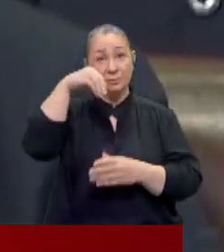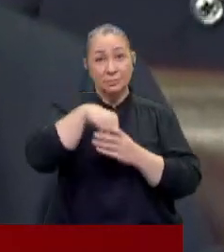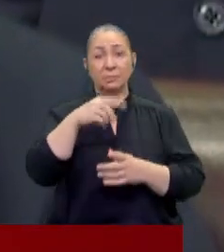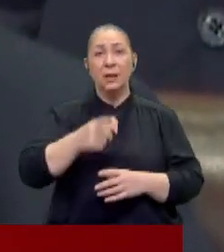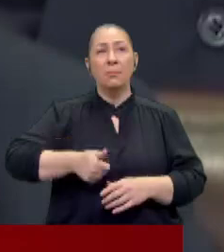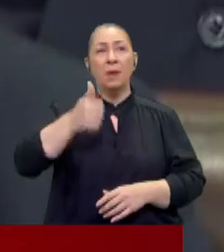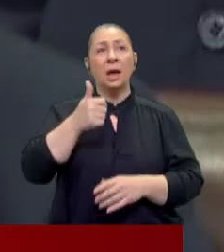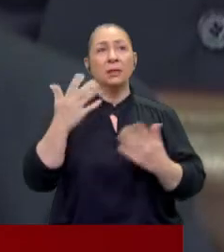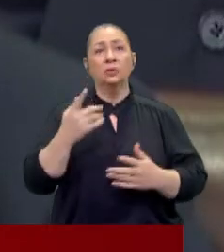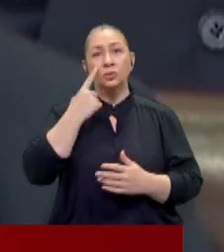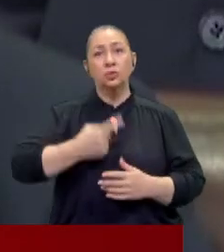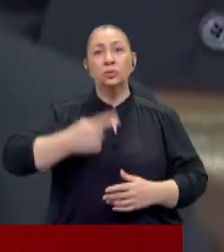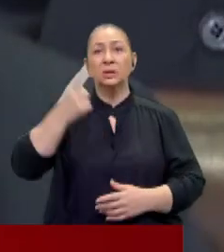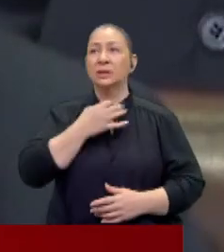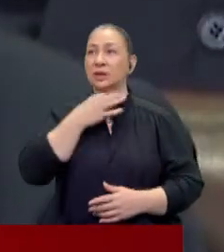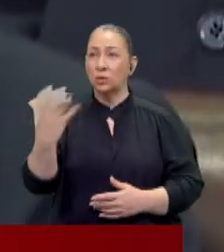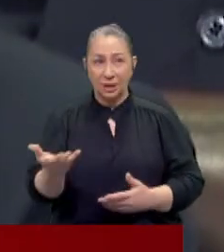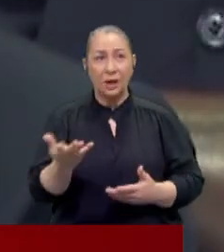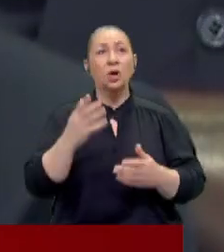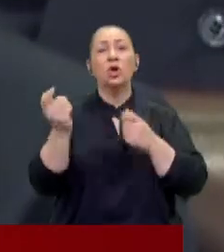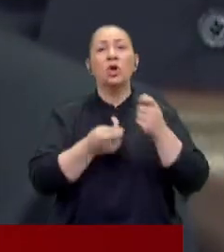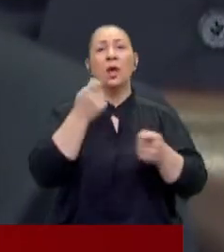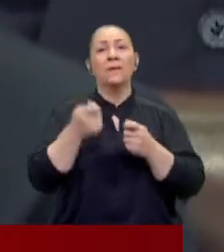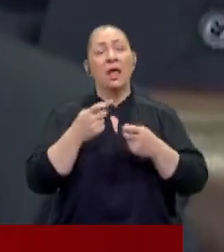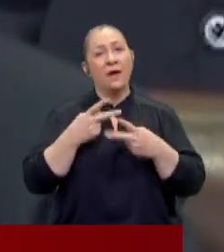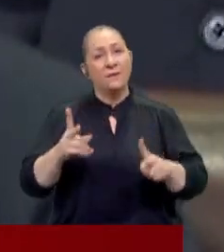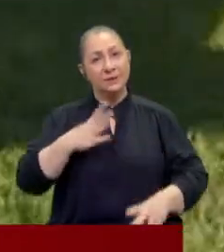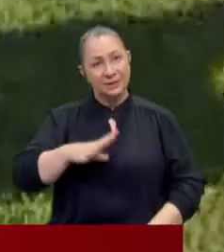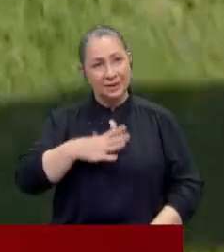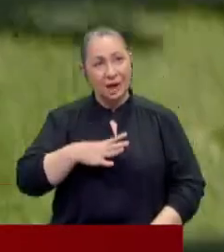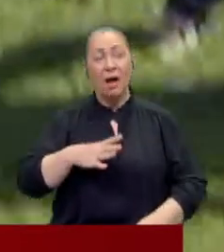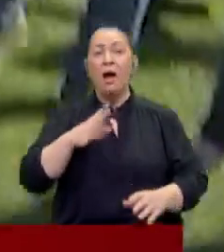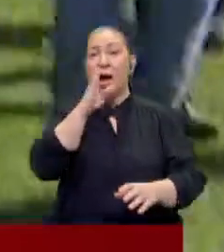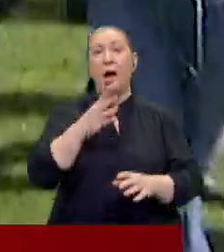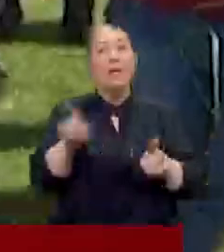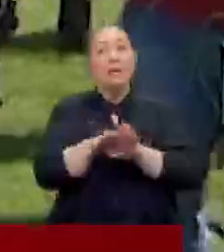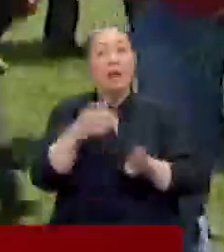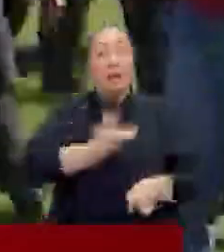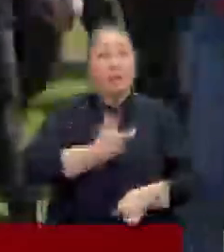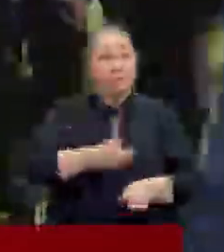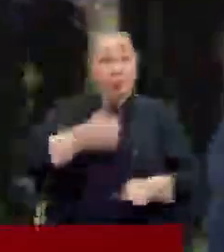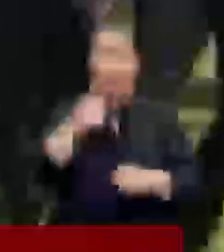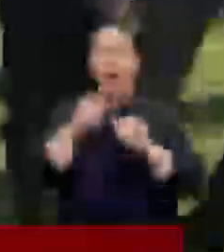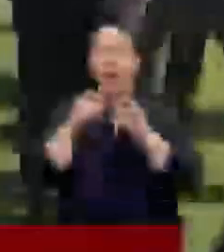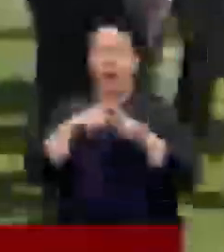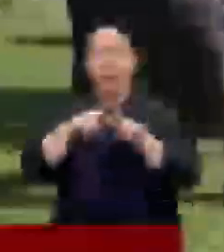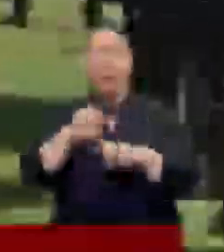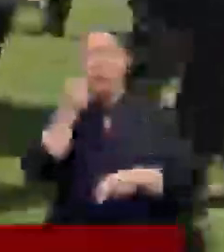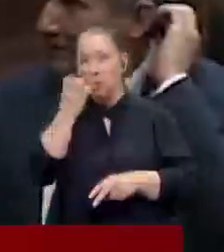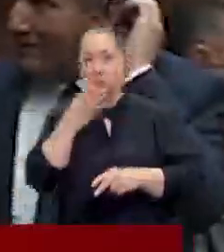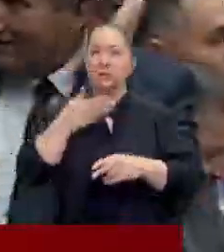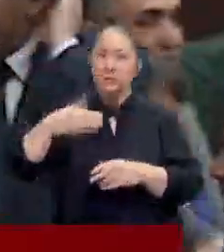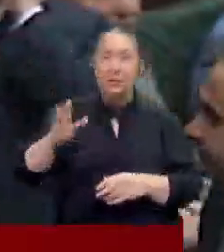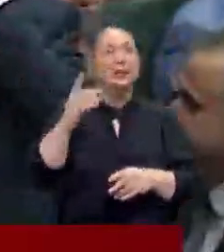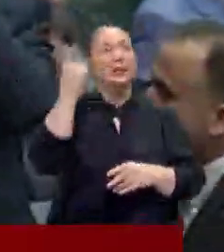bir bakan daha Cumhurbaşkanı'na teşekkür ederek görevinden affını istedi. Adalet Bakanı Abdülhamit Gül gitti, yerine tanıdık bir isim